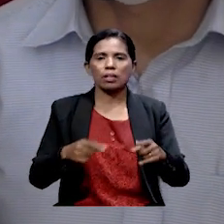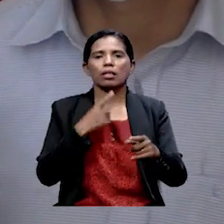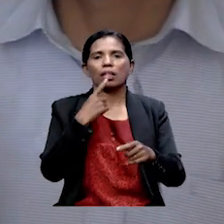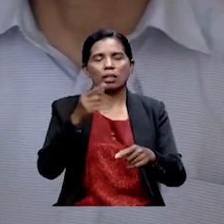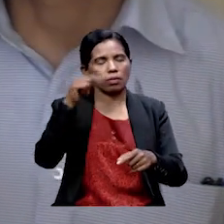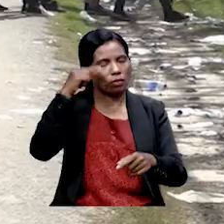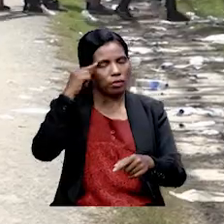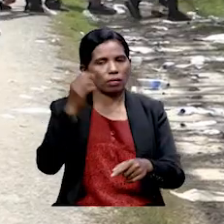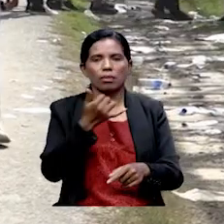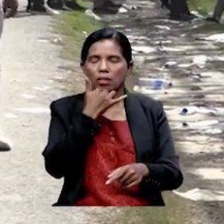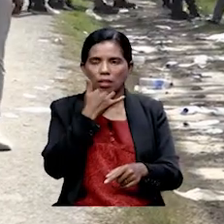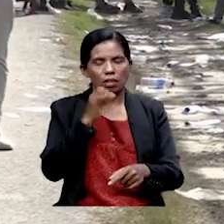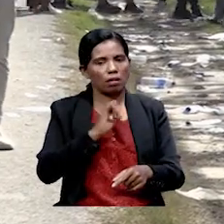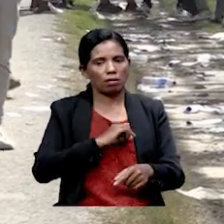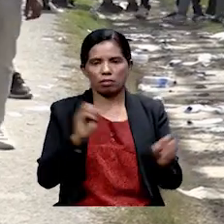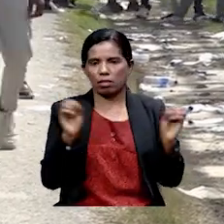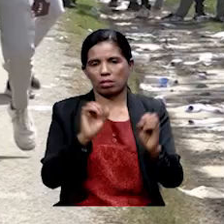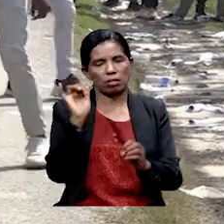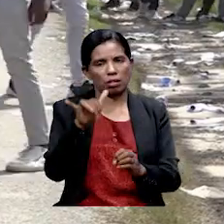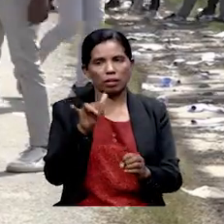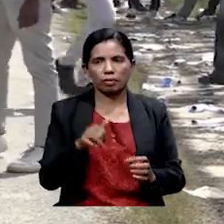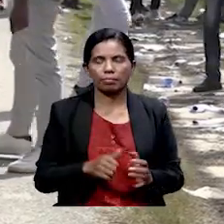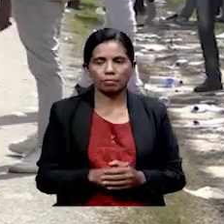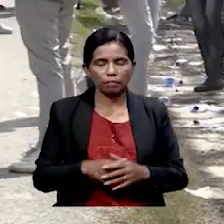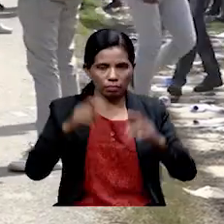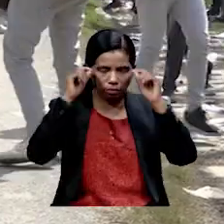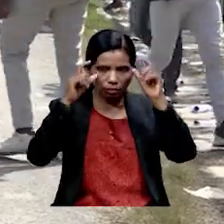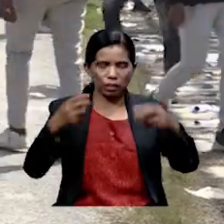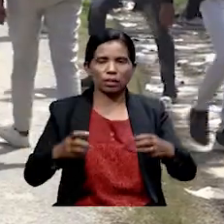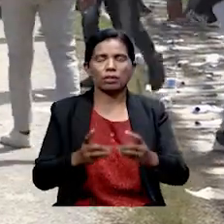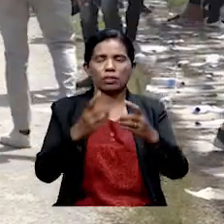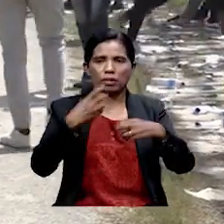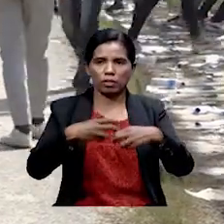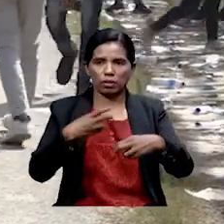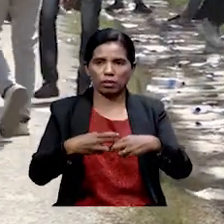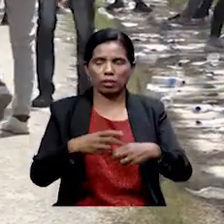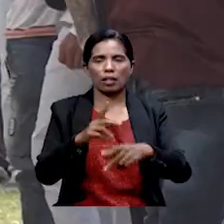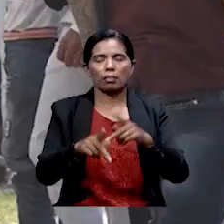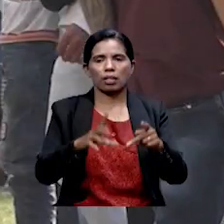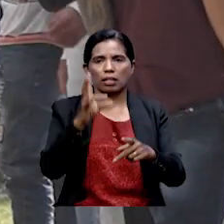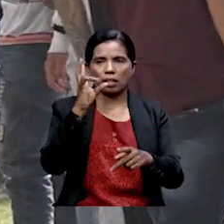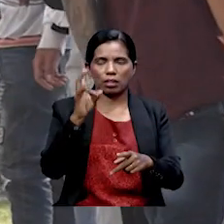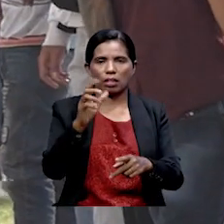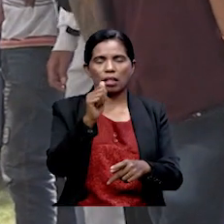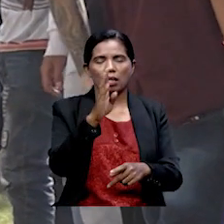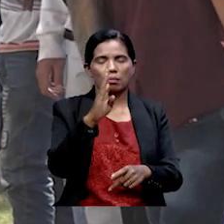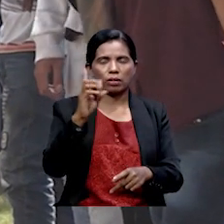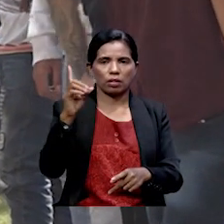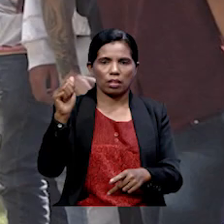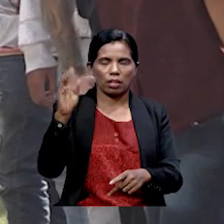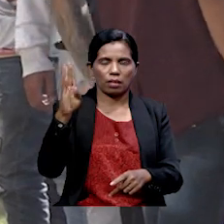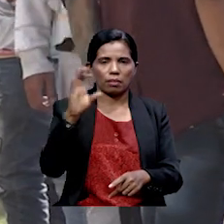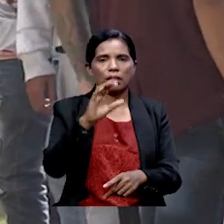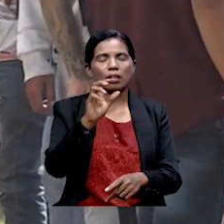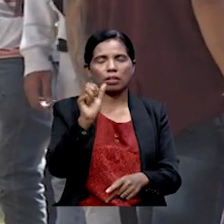haula dong konkorda. Timor Leste ne be agora hasor dificuldade na São Seluk makanesan na Inhitu iha Abu Dhabi, na Isenu Resintolo